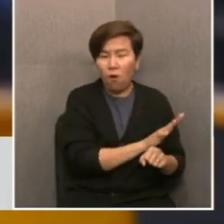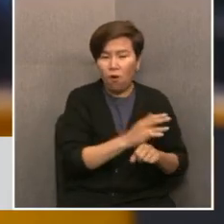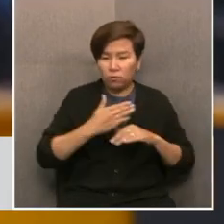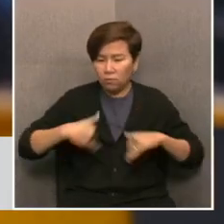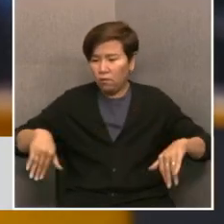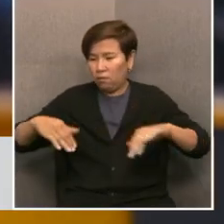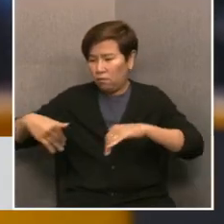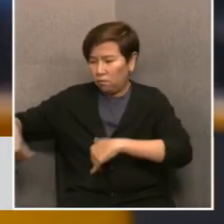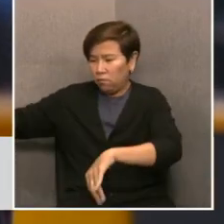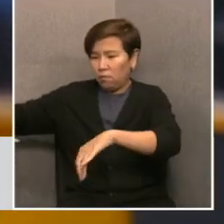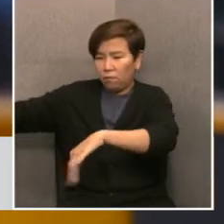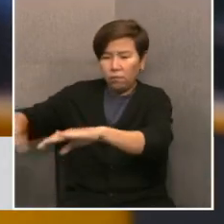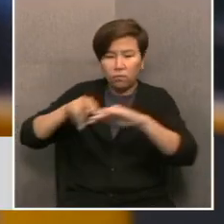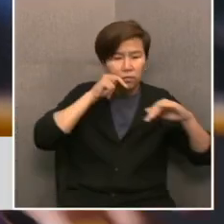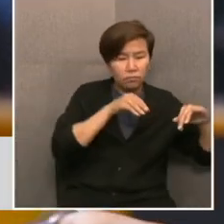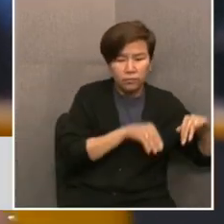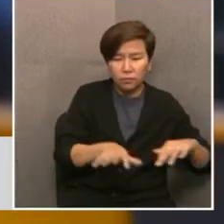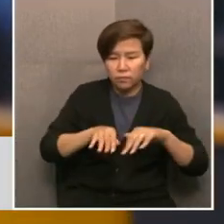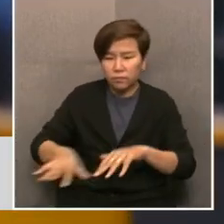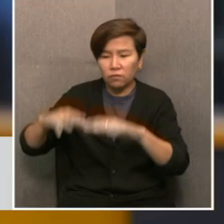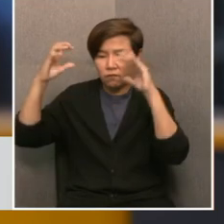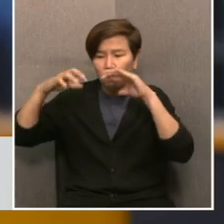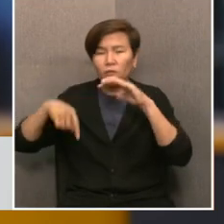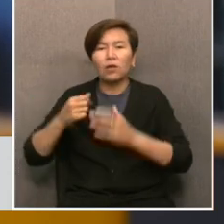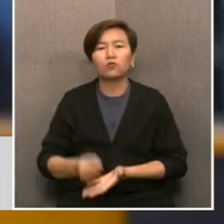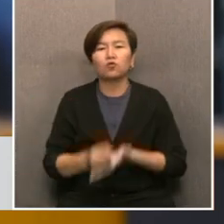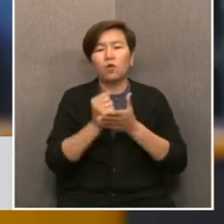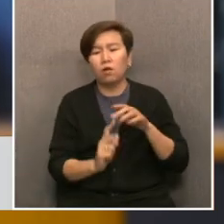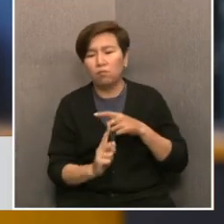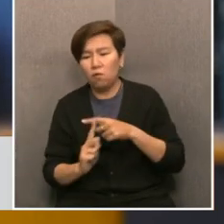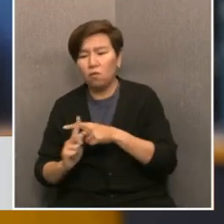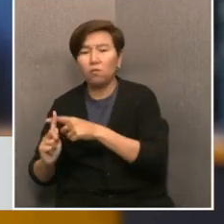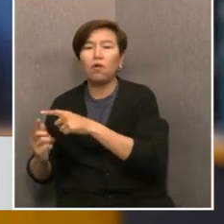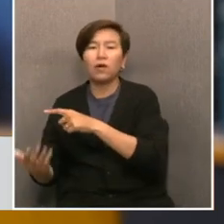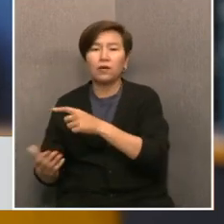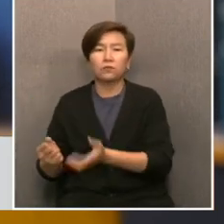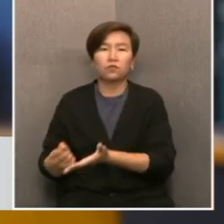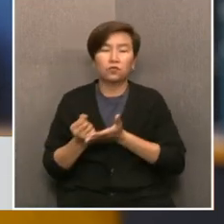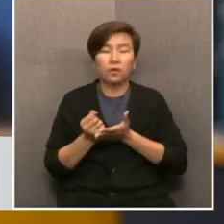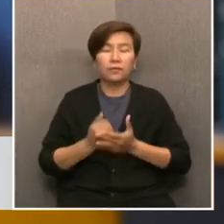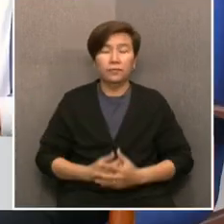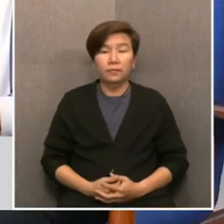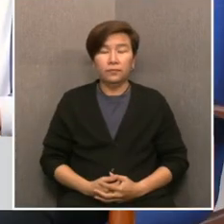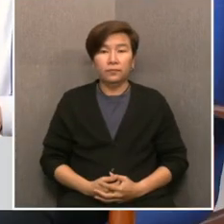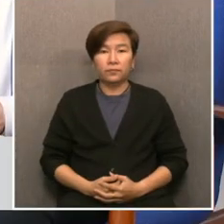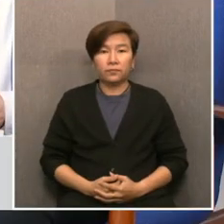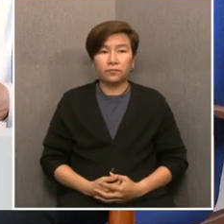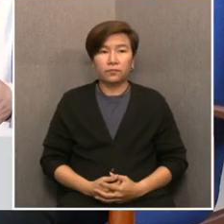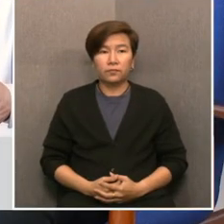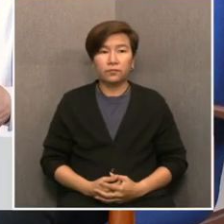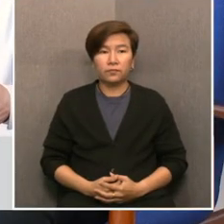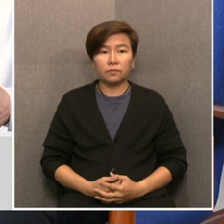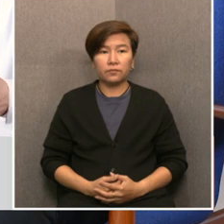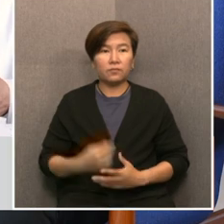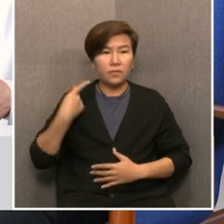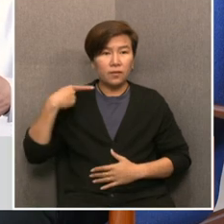แก้วเพื่อมารับกับปริมาณฝนหรือที่เมื่อกี้อาจารย์ว่าเป็นการท่วมในพื้นที่ ใช่ครับเพราะว่าคอนเซ็ปต์ของตัวพื้นที่หน่วงน้ำเนี่ยเราสามารถใช้ประโยชน์ได้ในช่วง